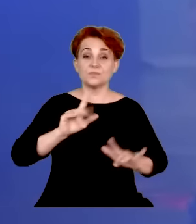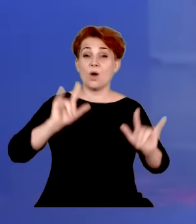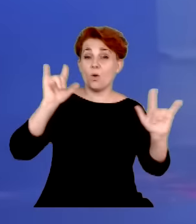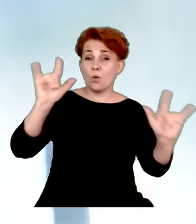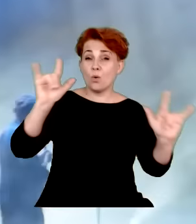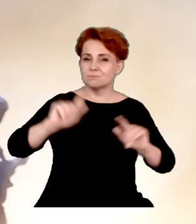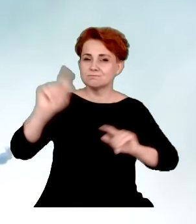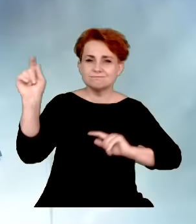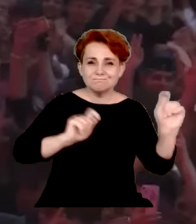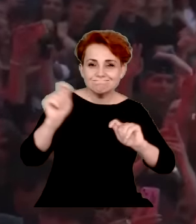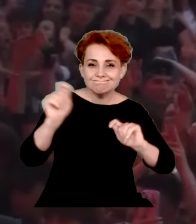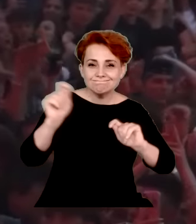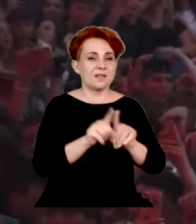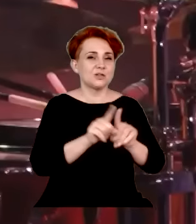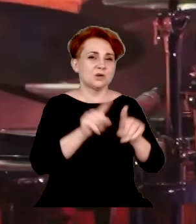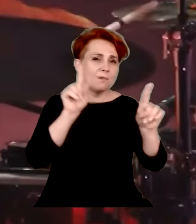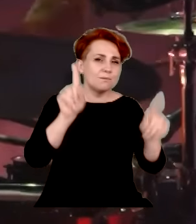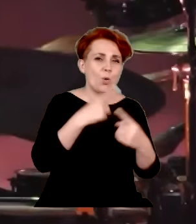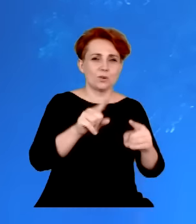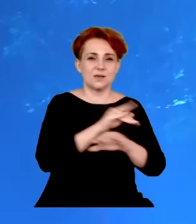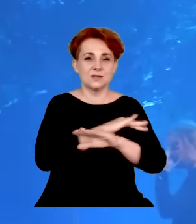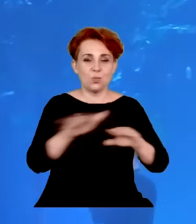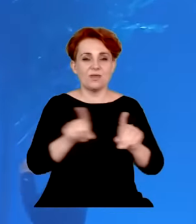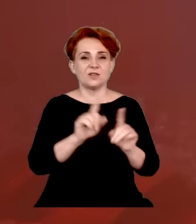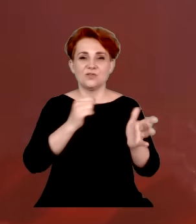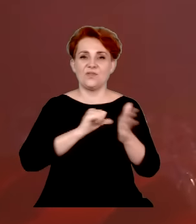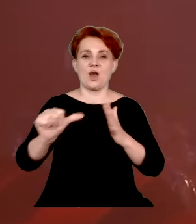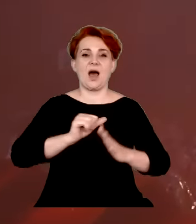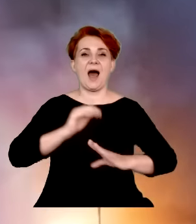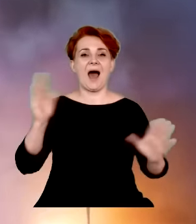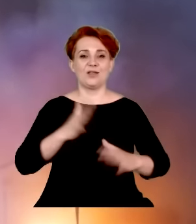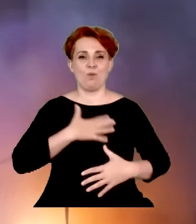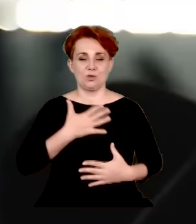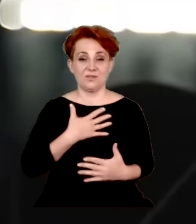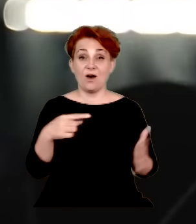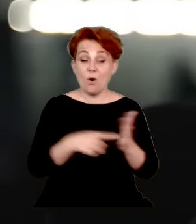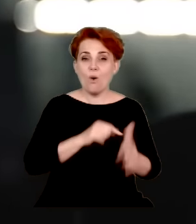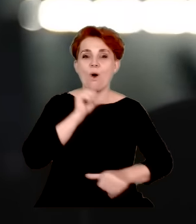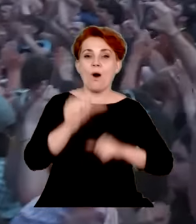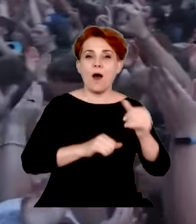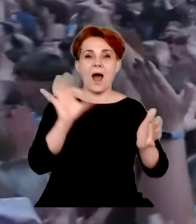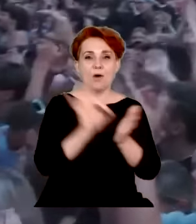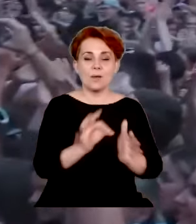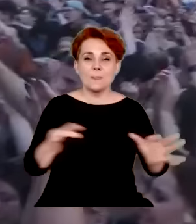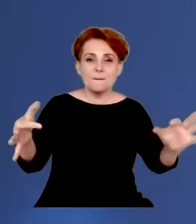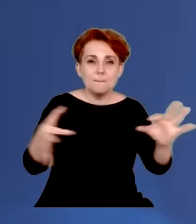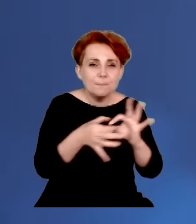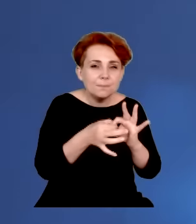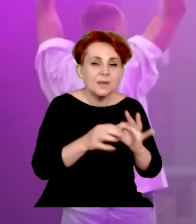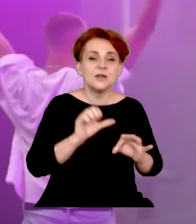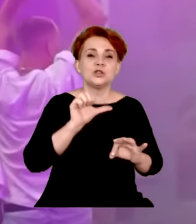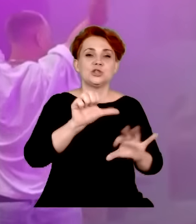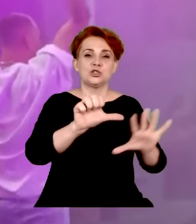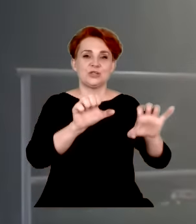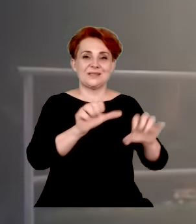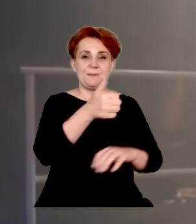niezapomniane przeboje i wyjątkowa atmosfera to najważniejsze atuty tej imprezy. W tym roku jej organizacja zbiega się z 601 urodzinami Łodzi.